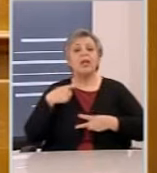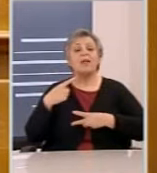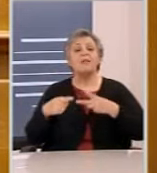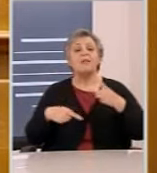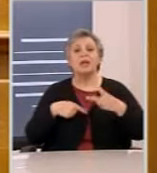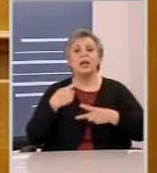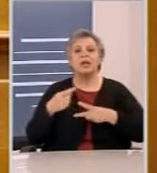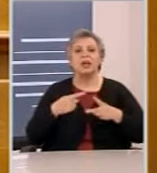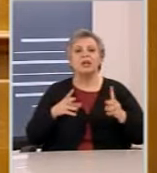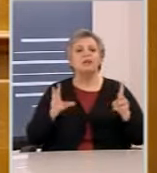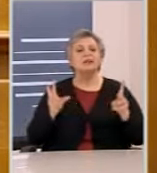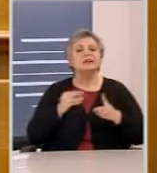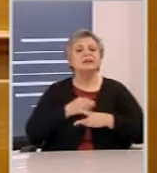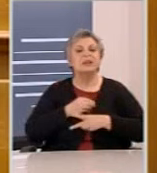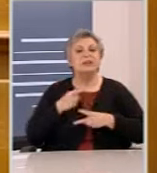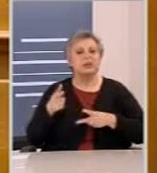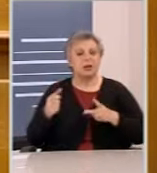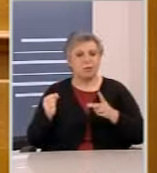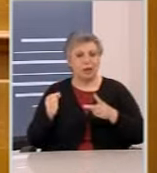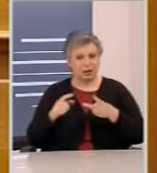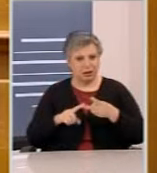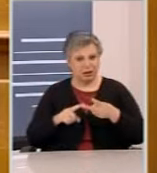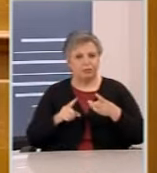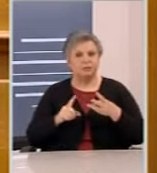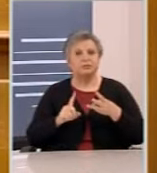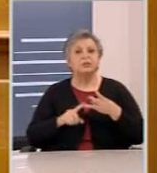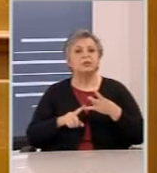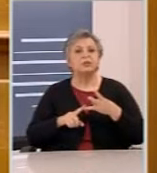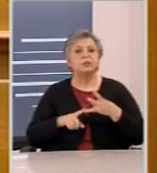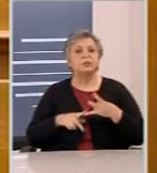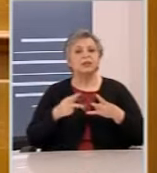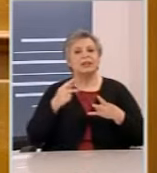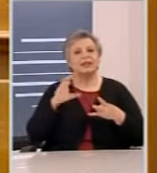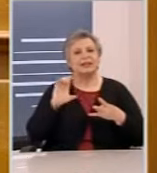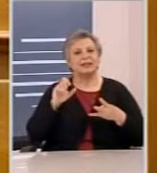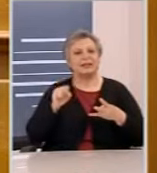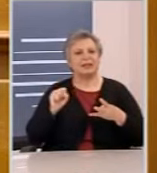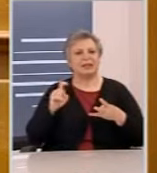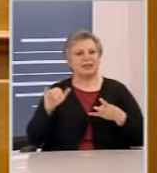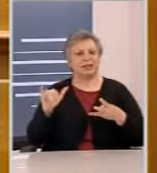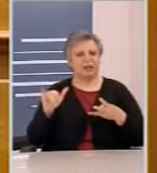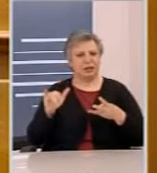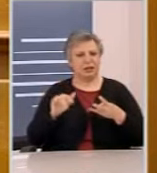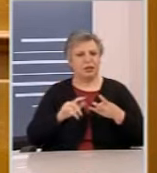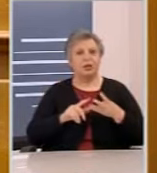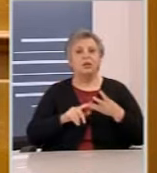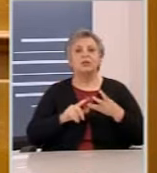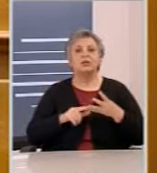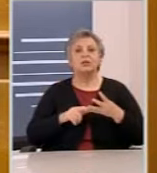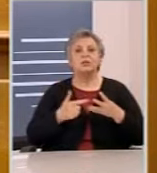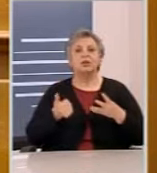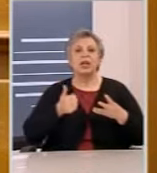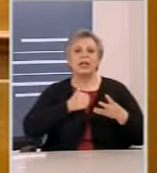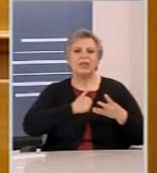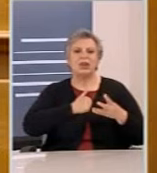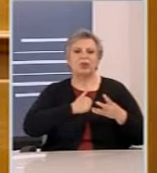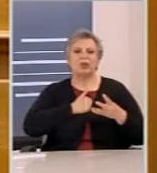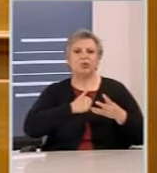υγείας. Ο πρόεδρος του ΚΕΣΥ θεσμικά και ένας εκπρόσωπος του ιδιωτικού τομέα όπως προβλέπει ο